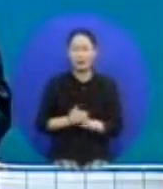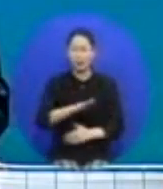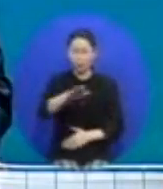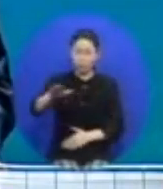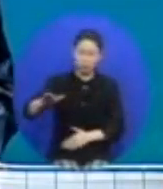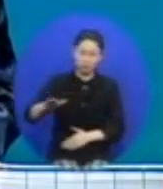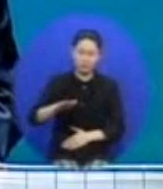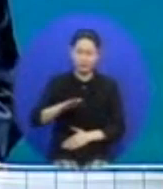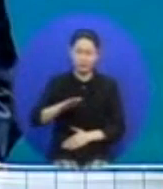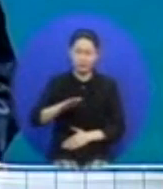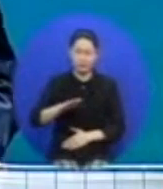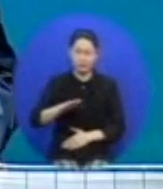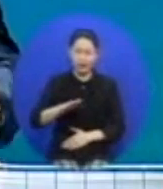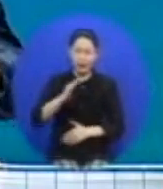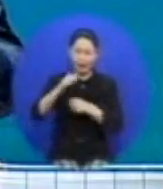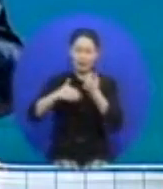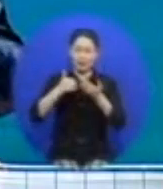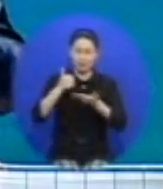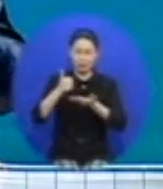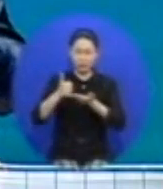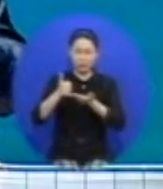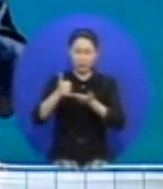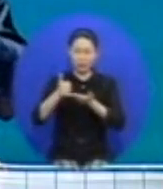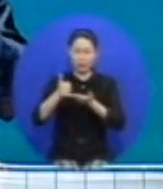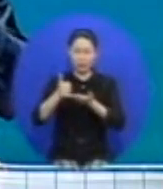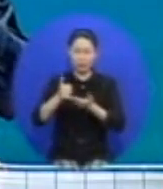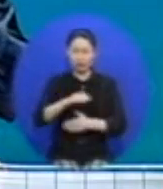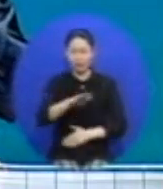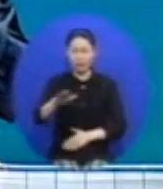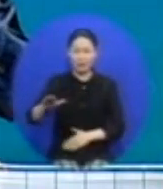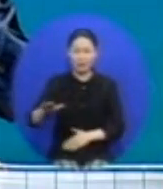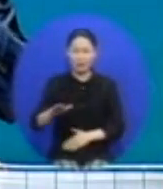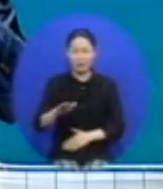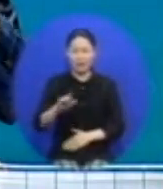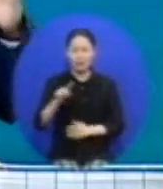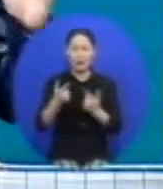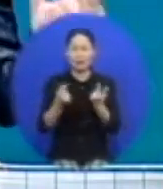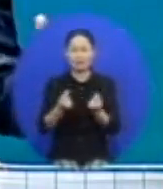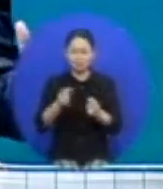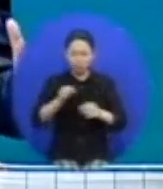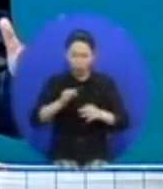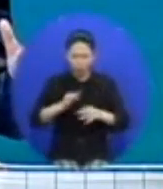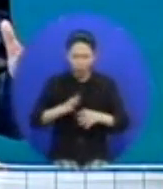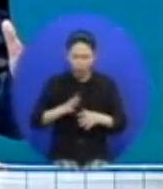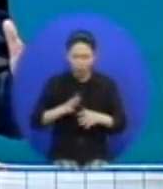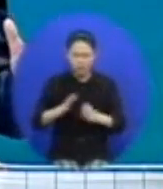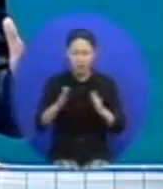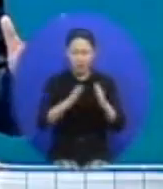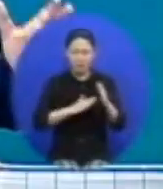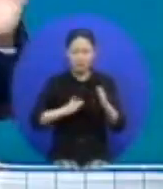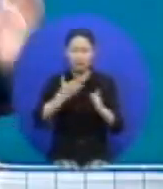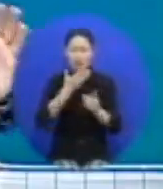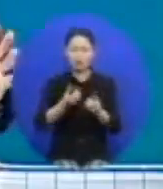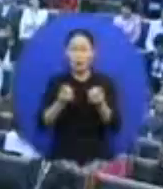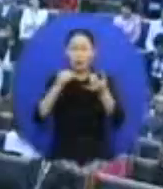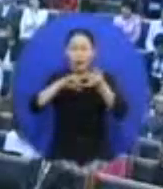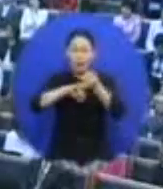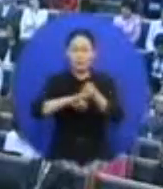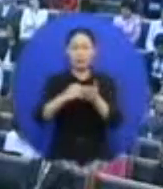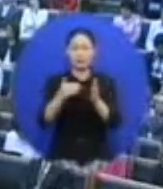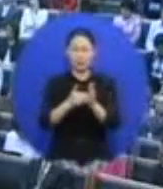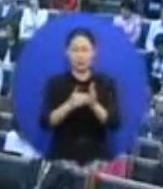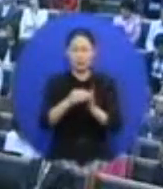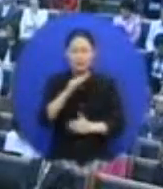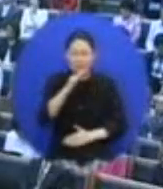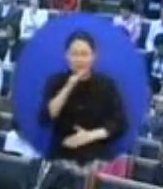여러분 하나님께서 우리에게 이와 같은 놀라운 가정의 축복을 약속하셨다 꽃도